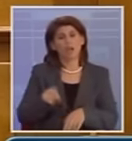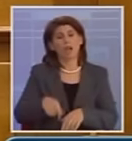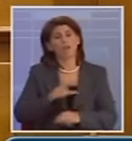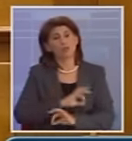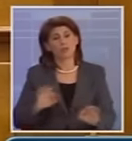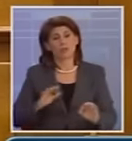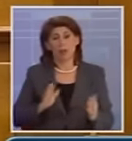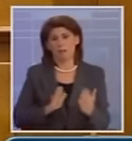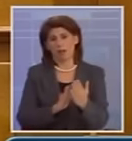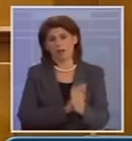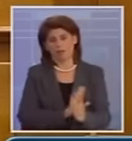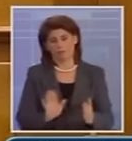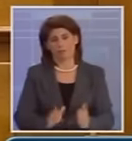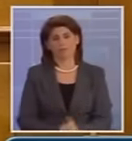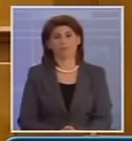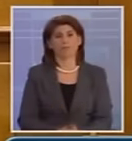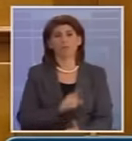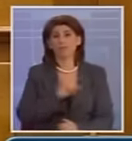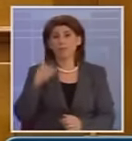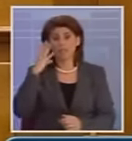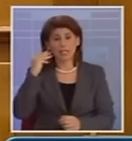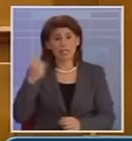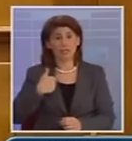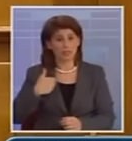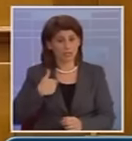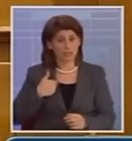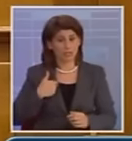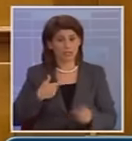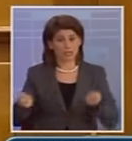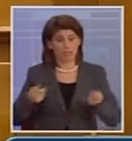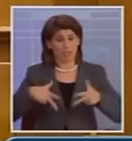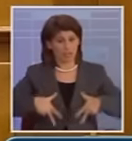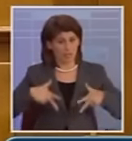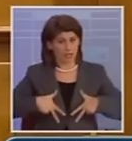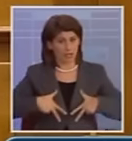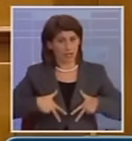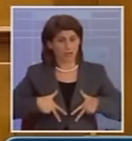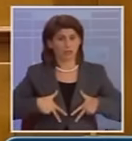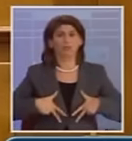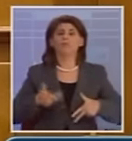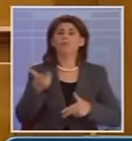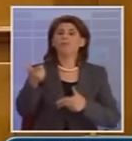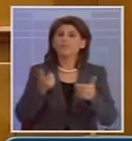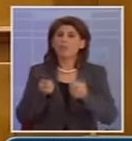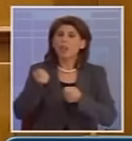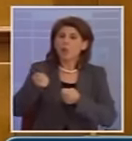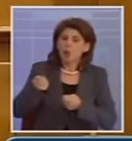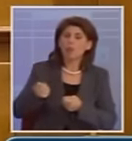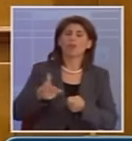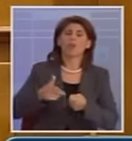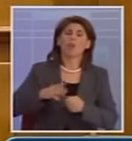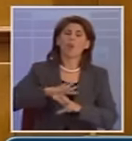θα είμαστε απέναντι. Και μην ξεχνάτε ακόμα ότι επί της δικής μας διακυβέρνησης η πιστοληπτική ικανότητα της Ελλάδας